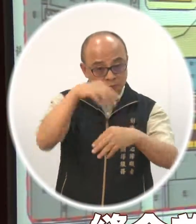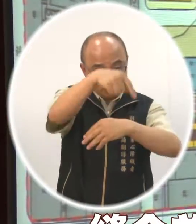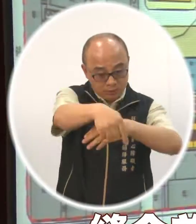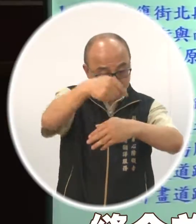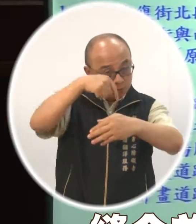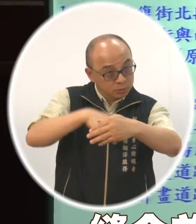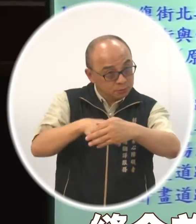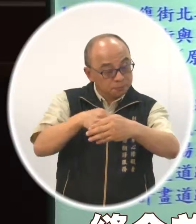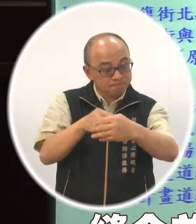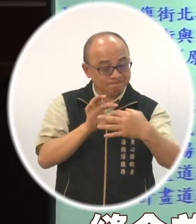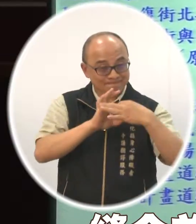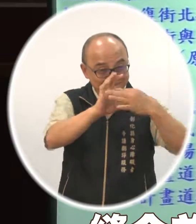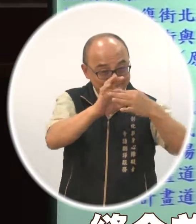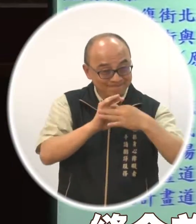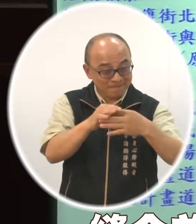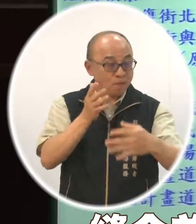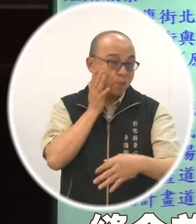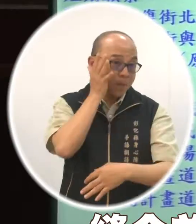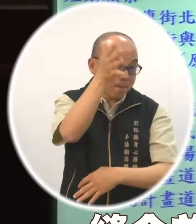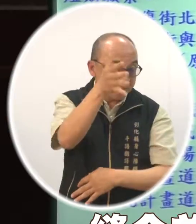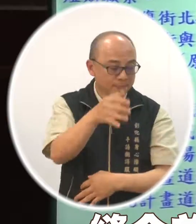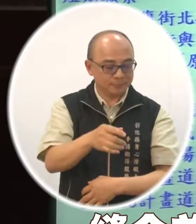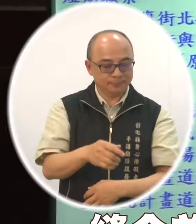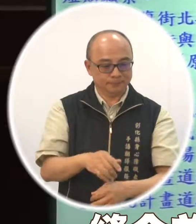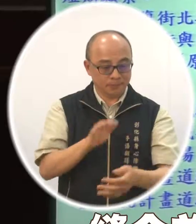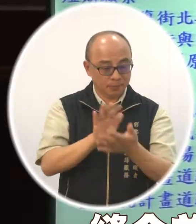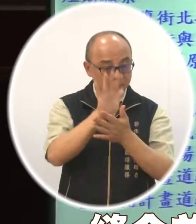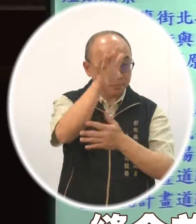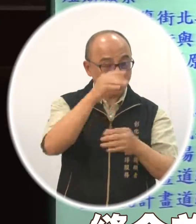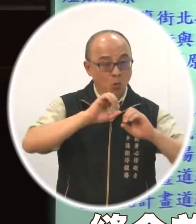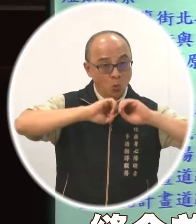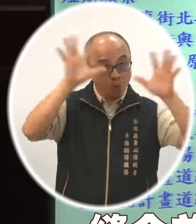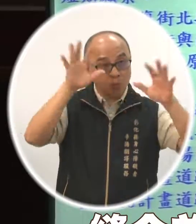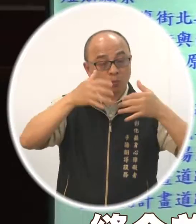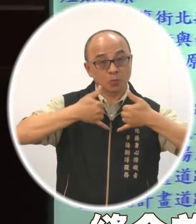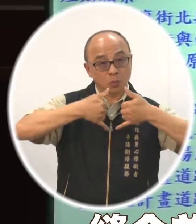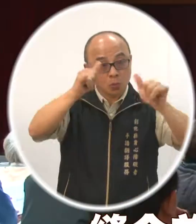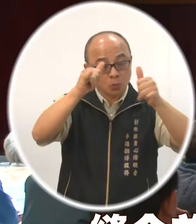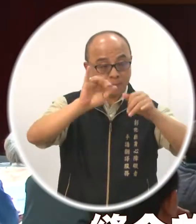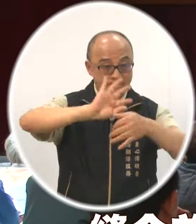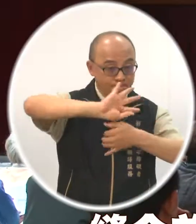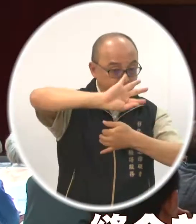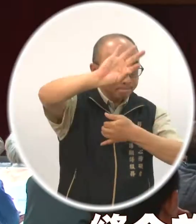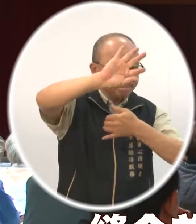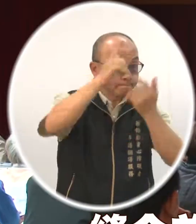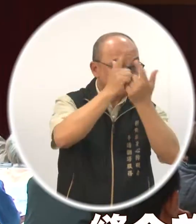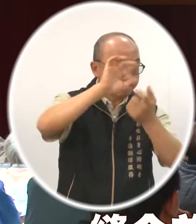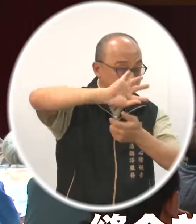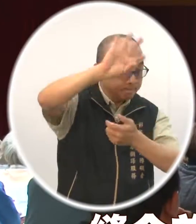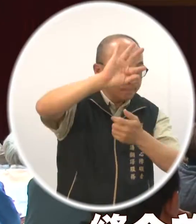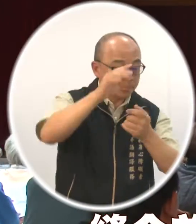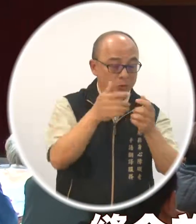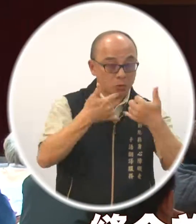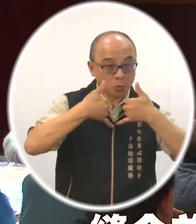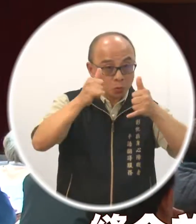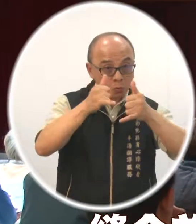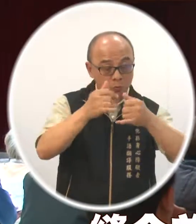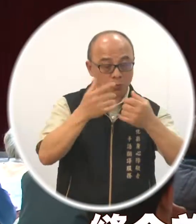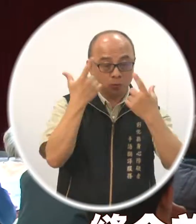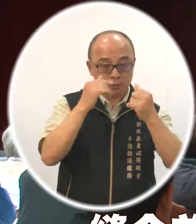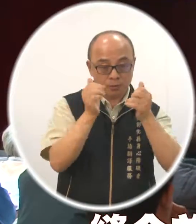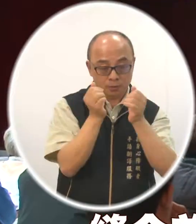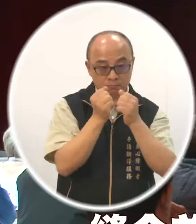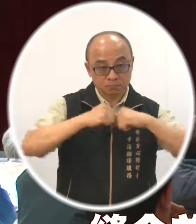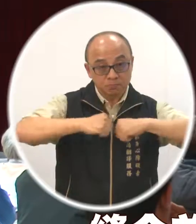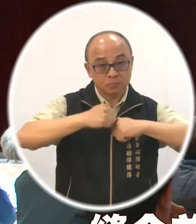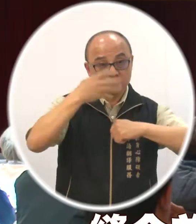区，县府将协助公所拓宽光复街北段，路段宽度将由原4公尺